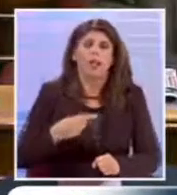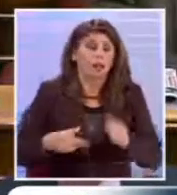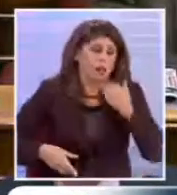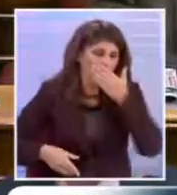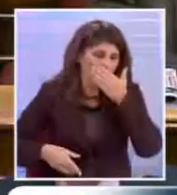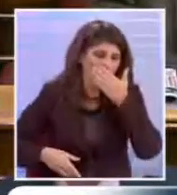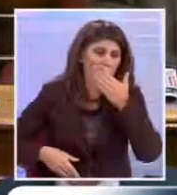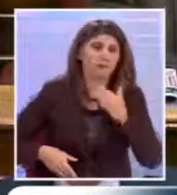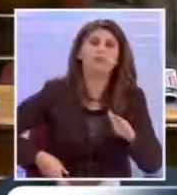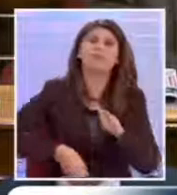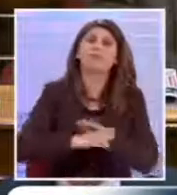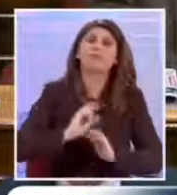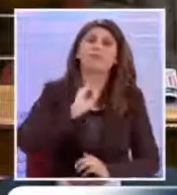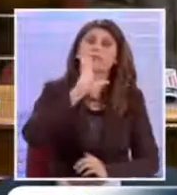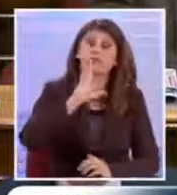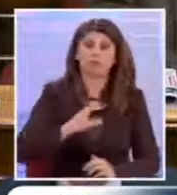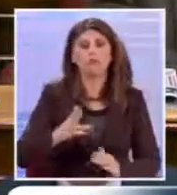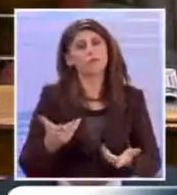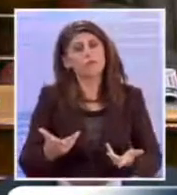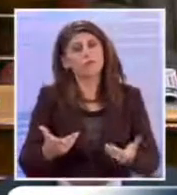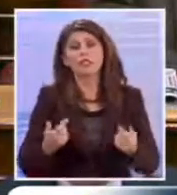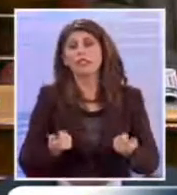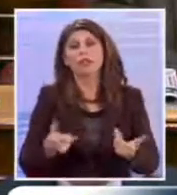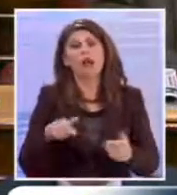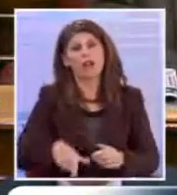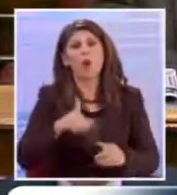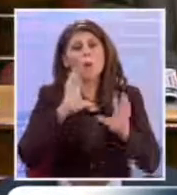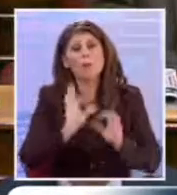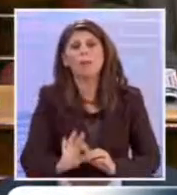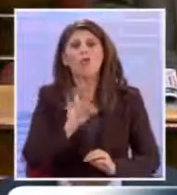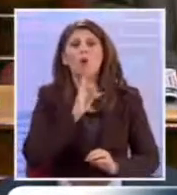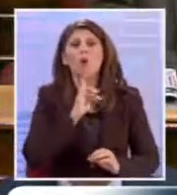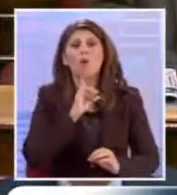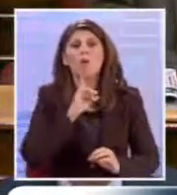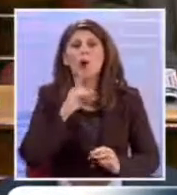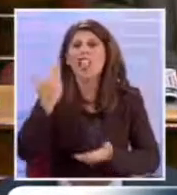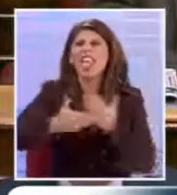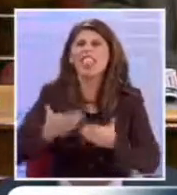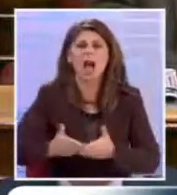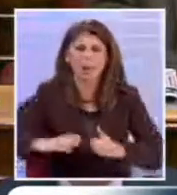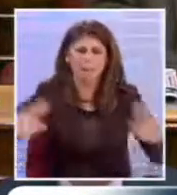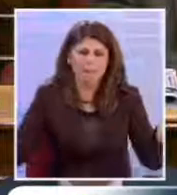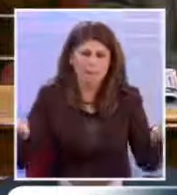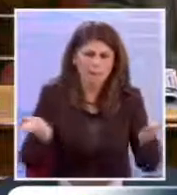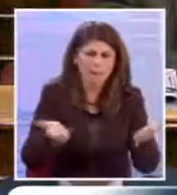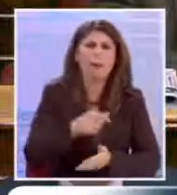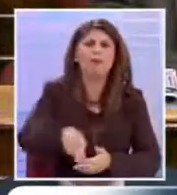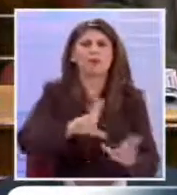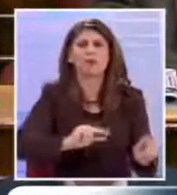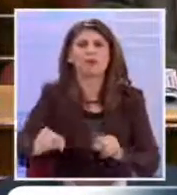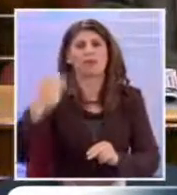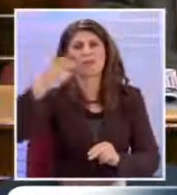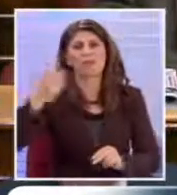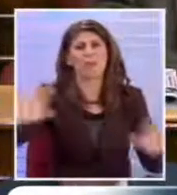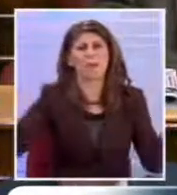τους και να πάνε στο εξωτερικό. Αυτή είναι μια πραγματική γενοκτονία. Κυρίες και κύριοι συνάδελφοι, μιλώντας εχθές